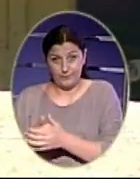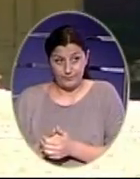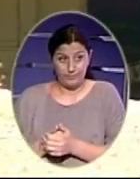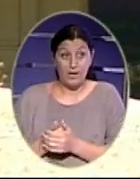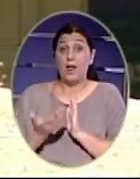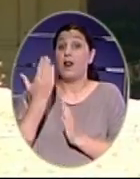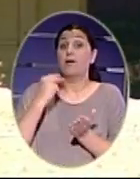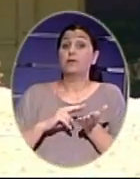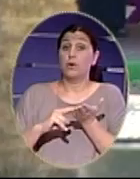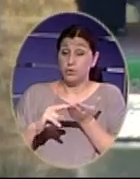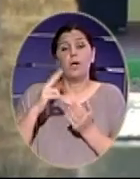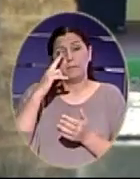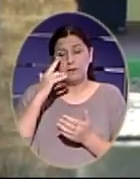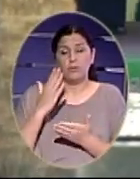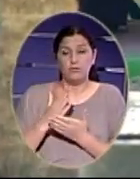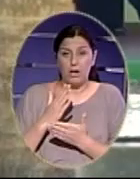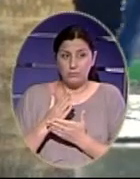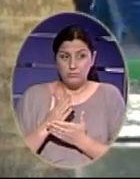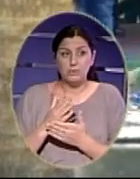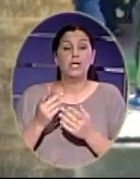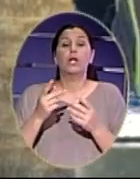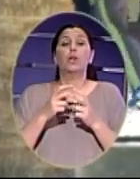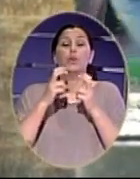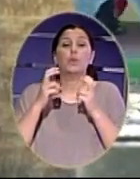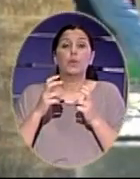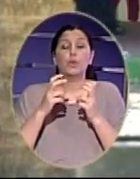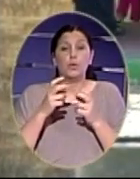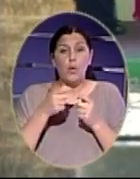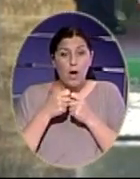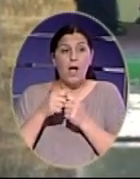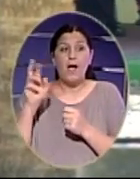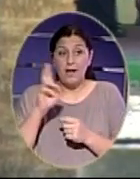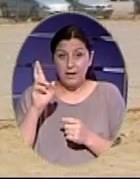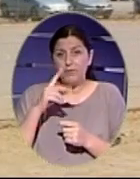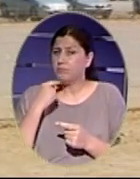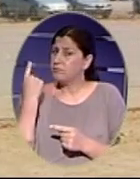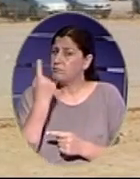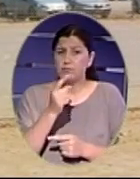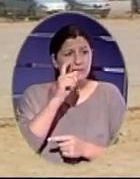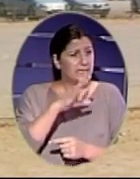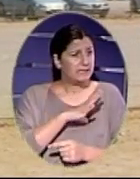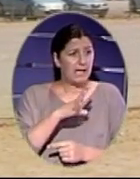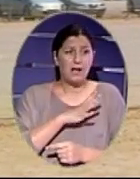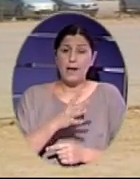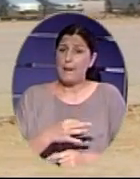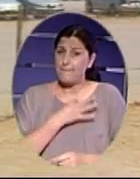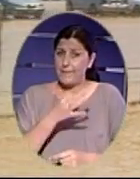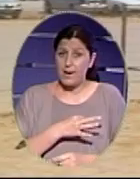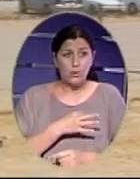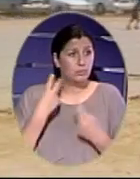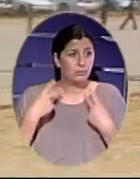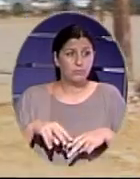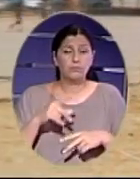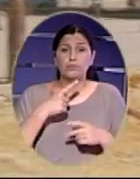לפני כחודשיים היה ניסיון נוסף. תנועת רגבים שעתרה לבגץ הצביעה על הסכנה הבריאותית החמורה הנשקפת